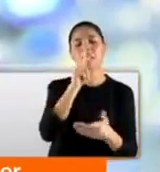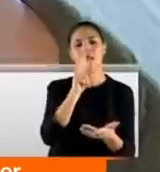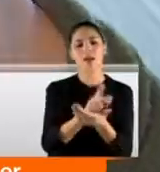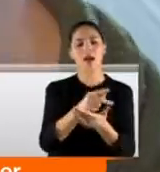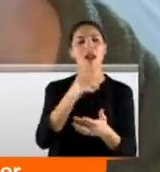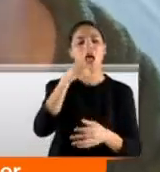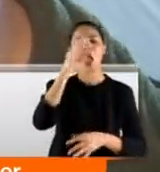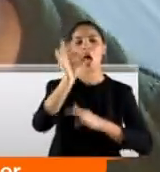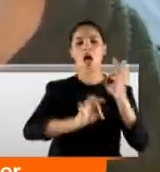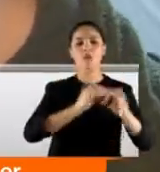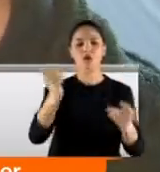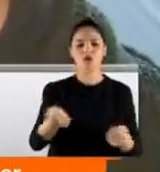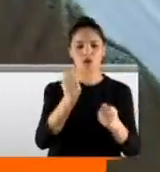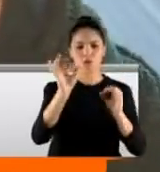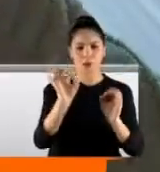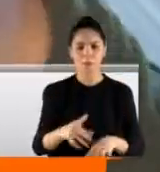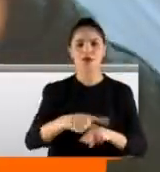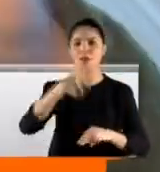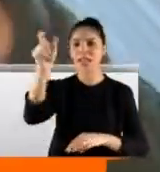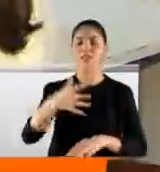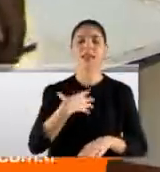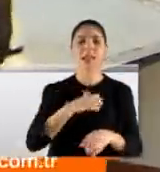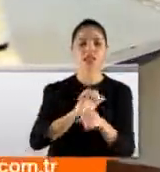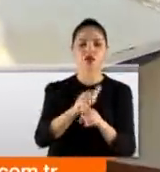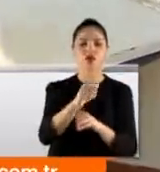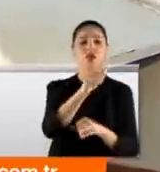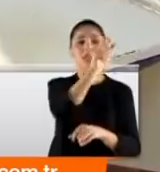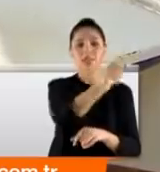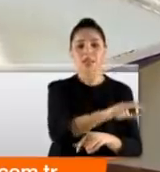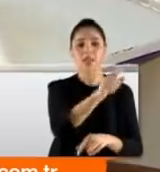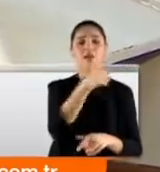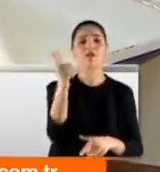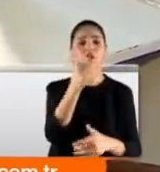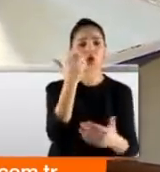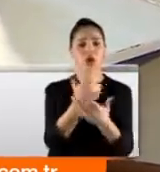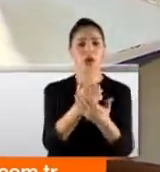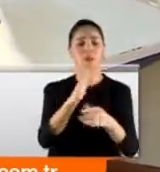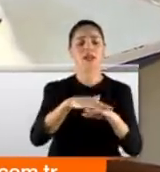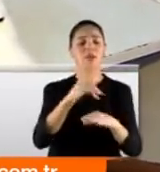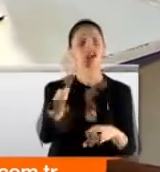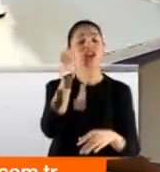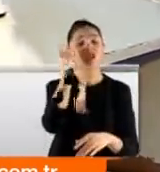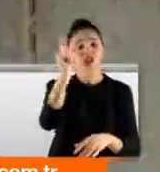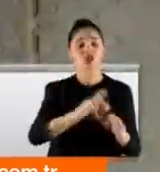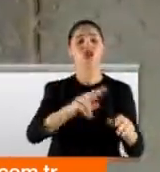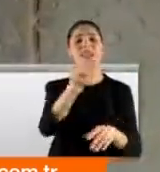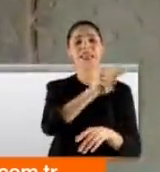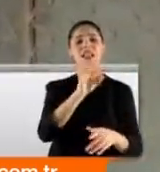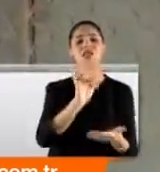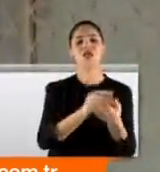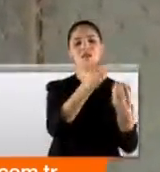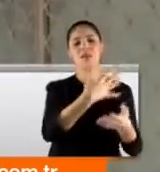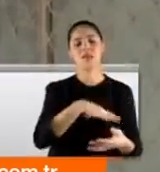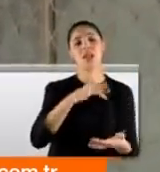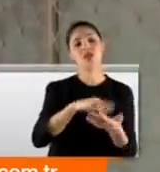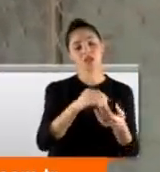Amcasının yanında çalışmaya başlayan Enes hem kendisine şiddet uygulayanın hem de görüntüleri kaydedenin ceza almasını istiyor. Ceza almasını